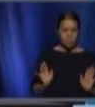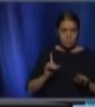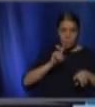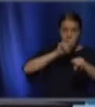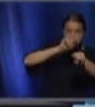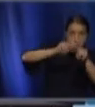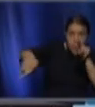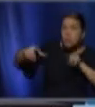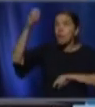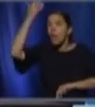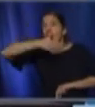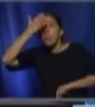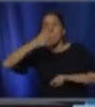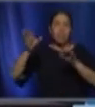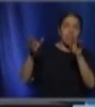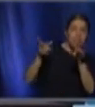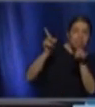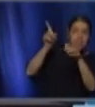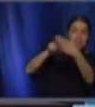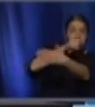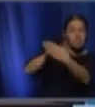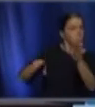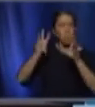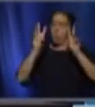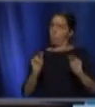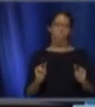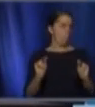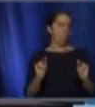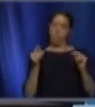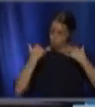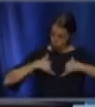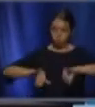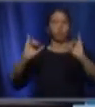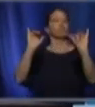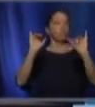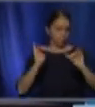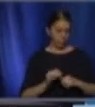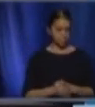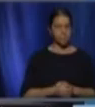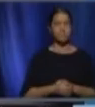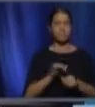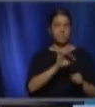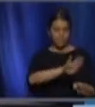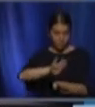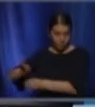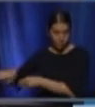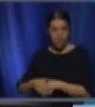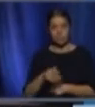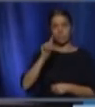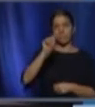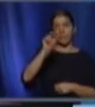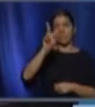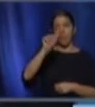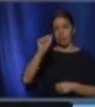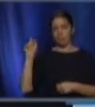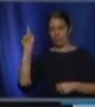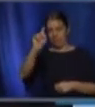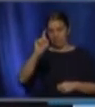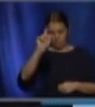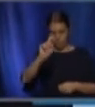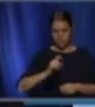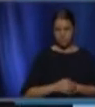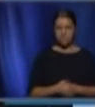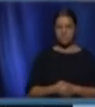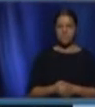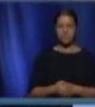très importante pour les jeunes familles. On va y aller avec Andy Saint-André, TVA Nouvelle. Oui, bonjour à vous trois, bonjour messieurs. Vous avez